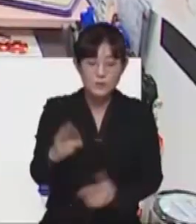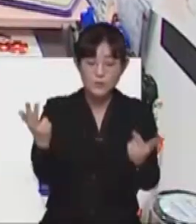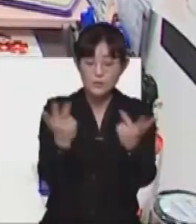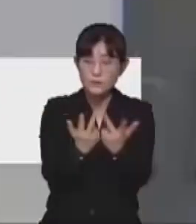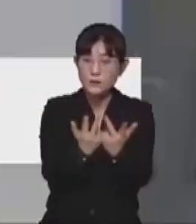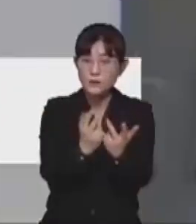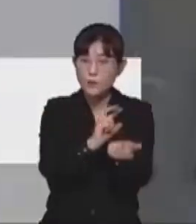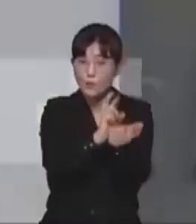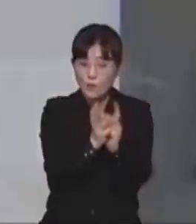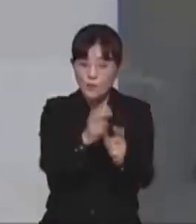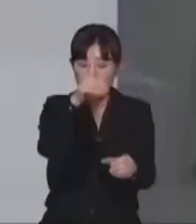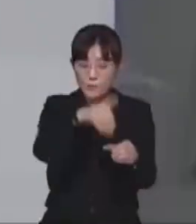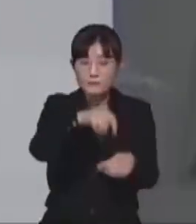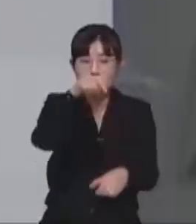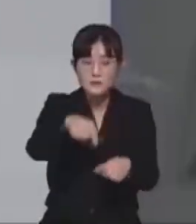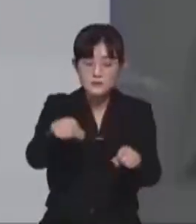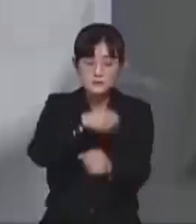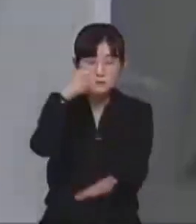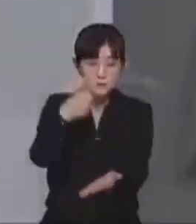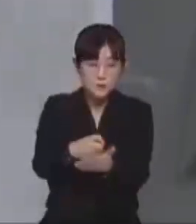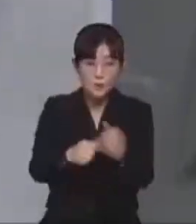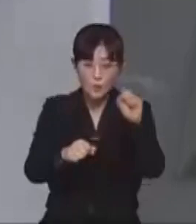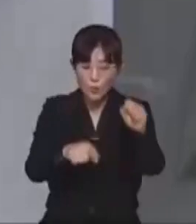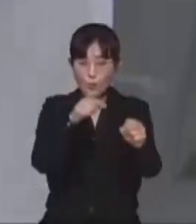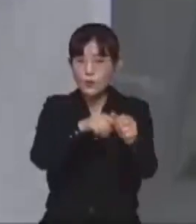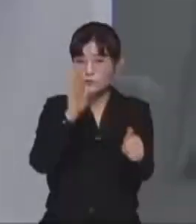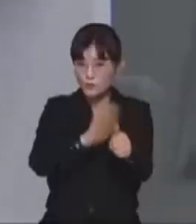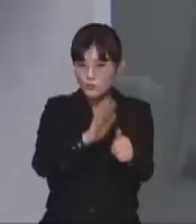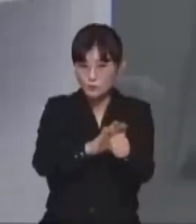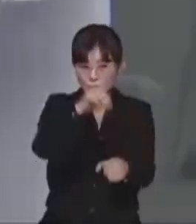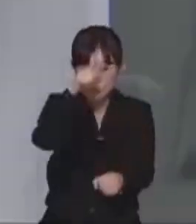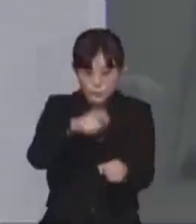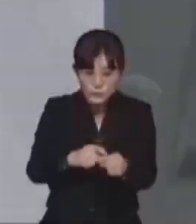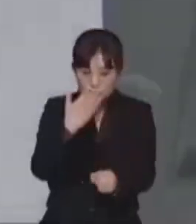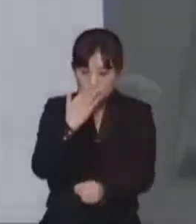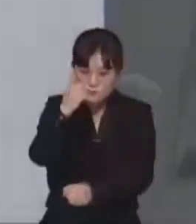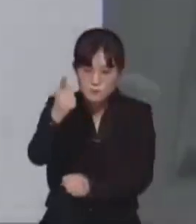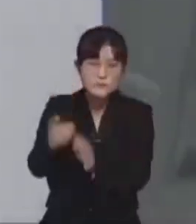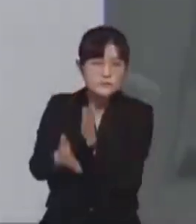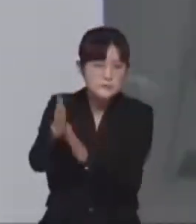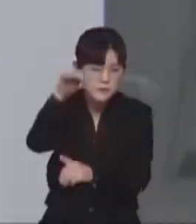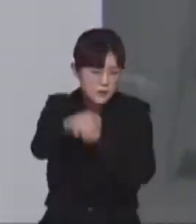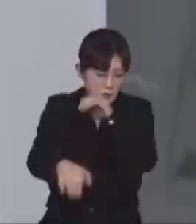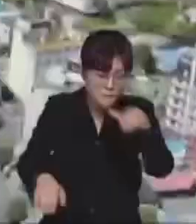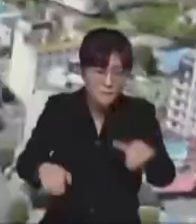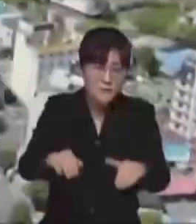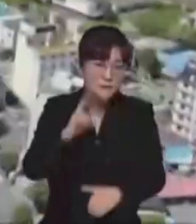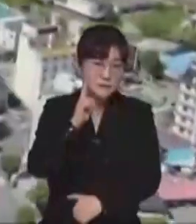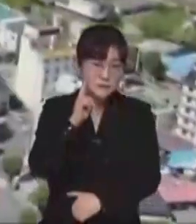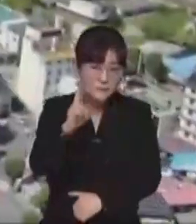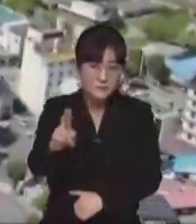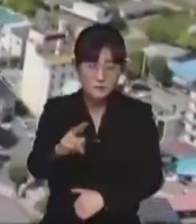선거구에서 특정 후보를 위해 순천시의 관권선거운동이 도를 넘어섰다는 의혹을 담고 있습니다.